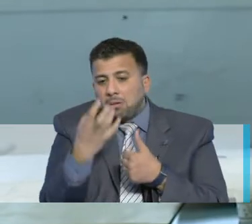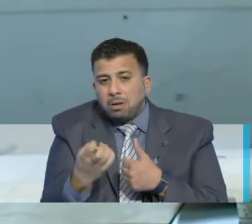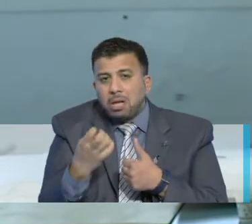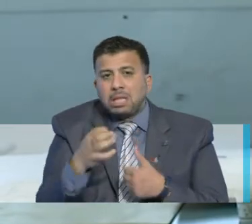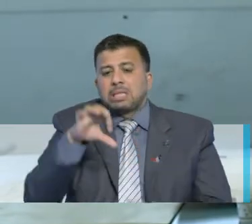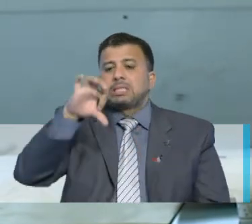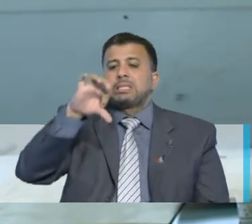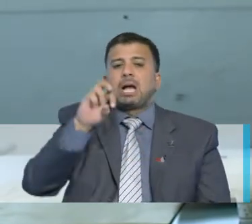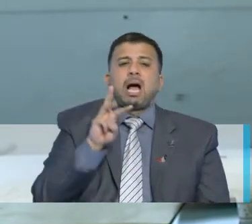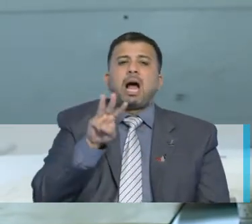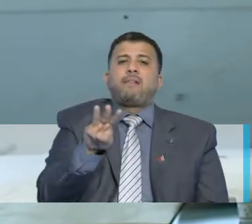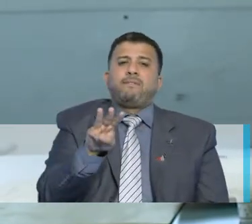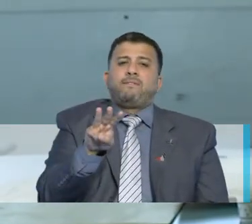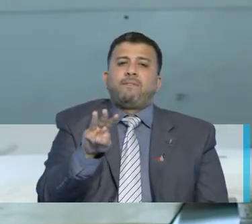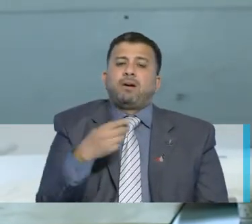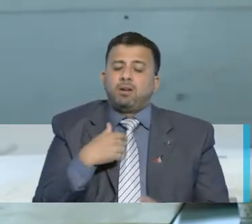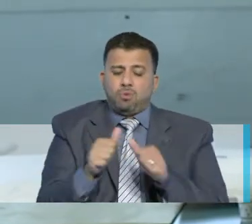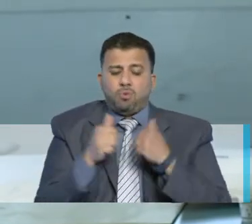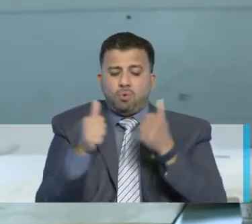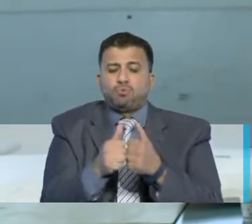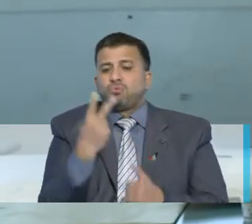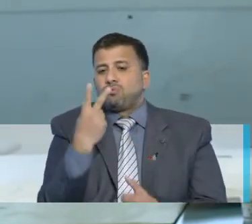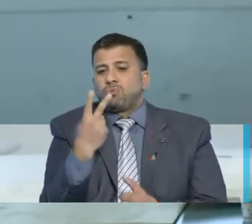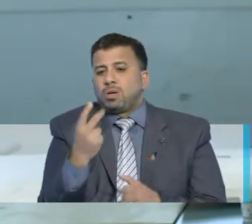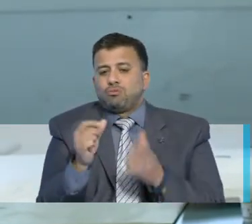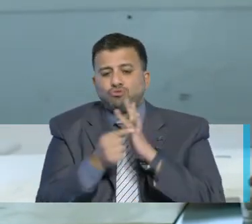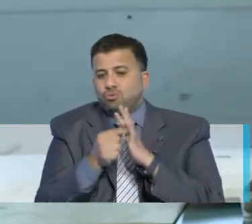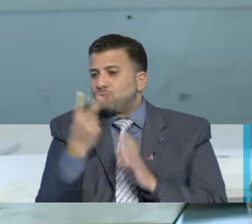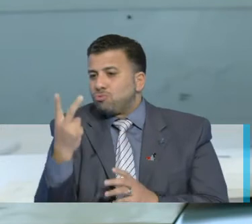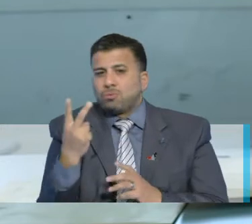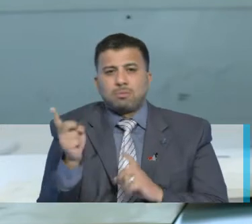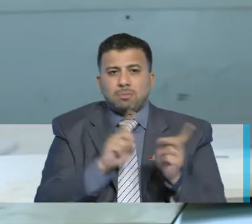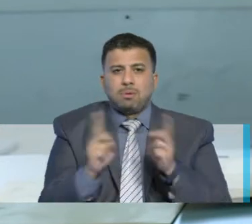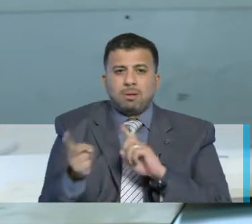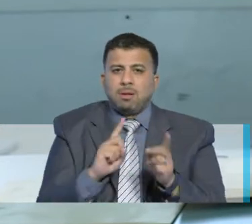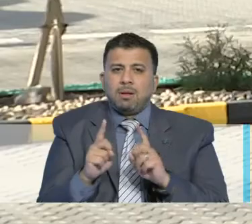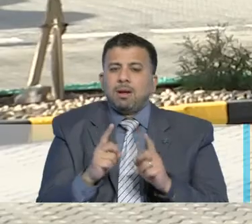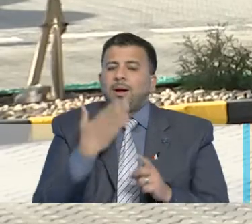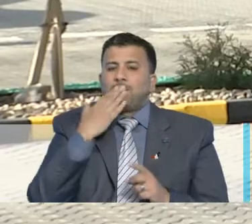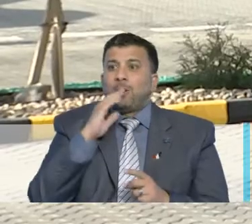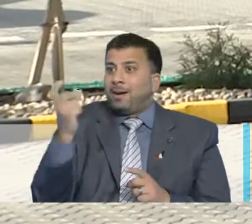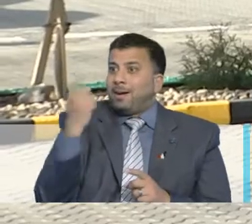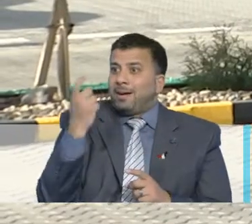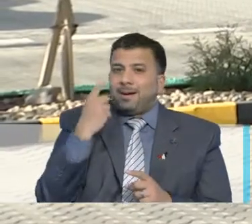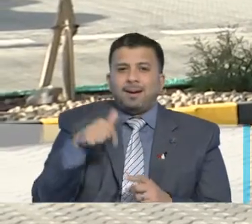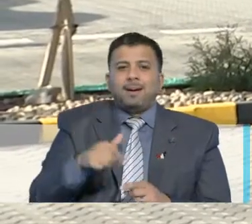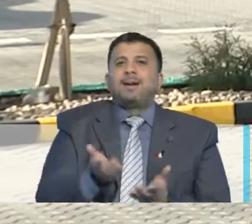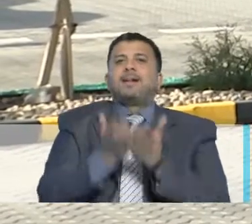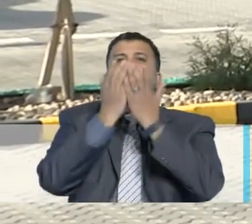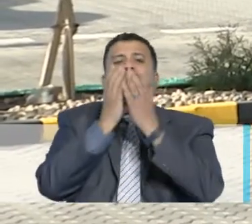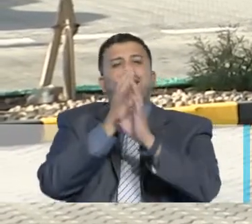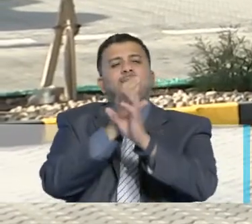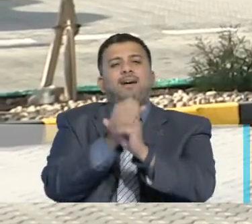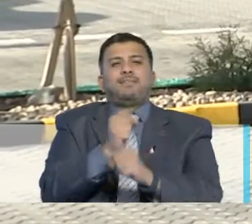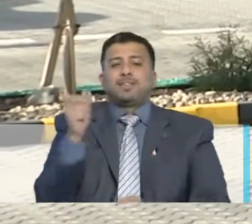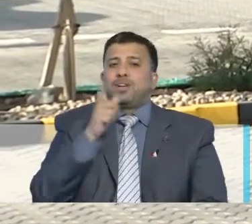9250، وأنا عندي أسرتين والحمد لله رب العالمين، الله يكرمه دنيا وآخرة. الله يطول عمره، وما